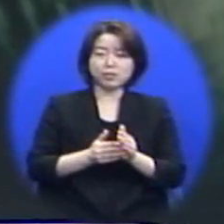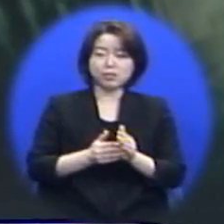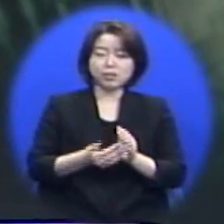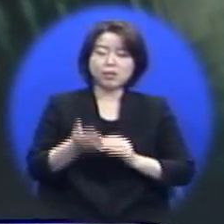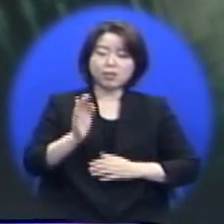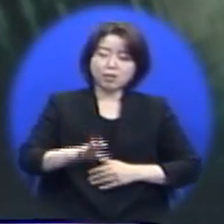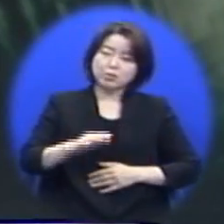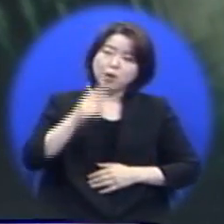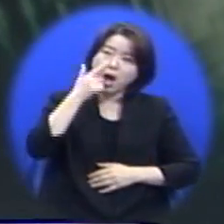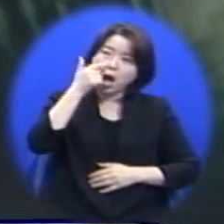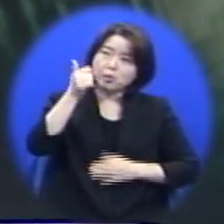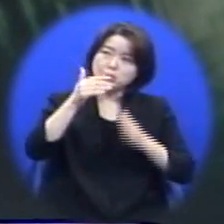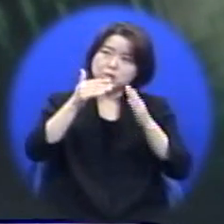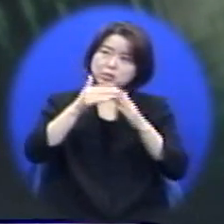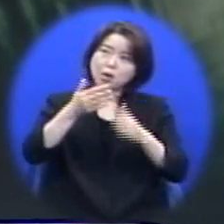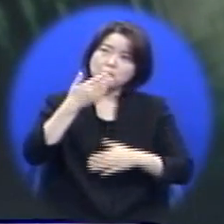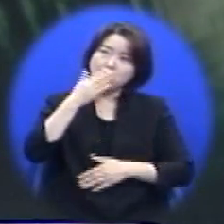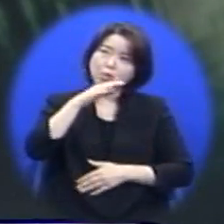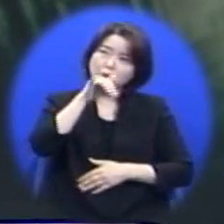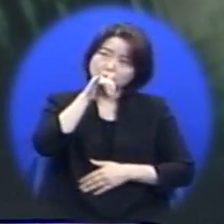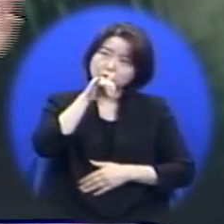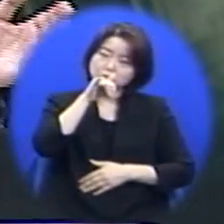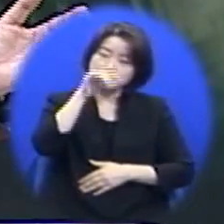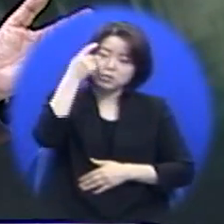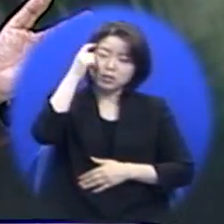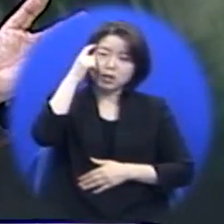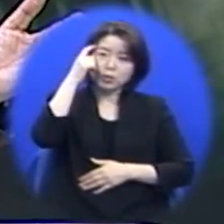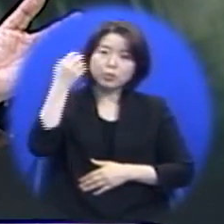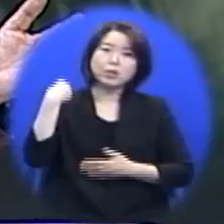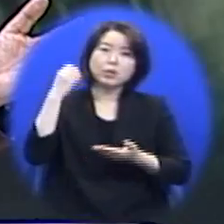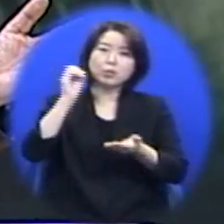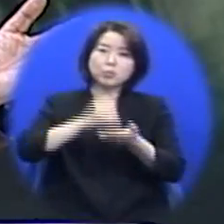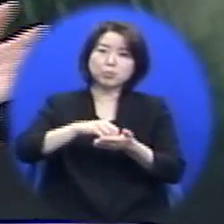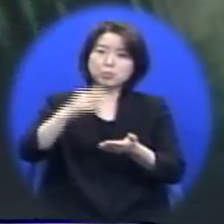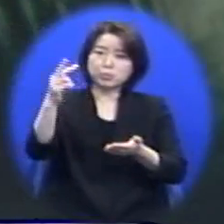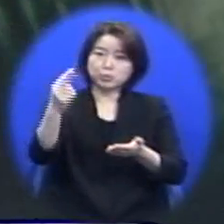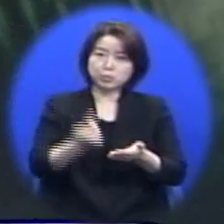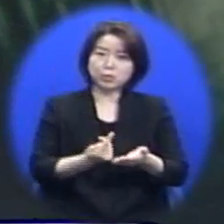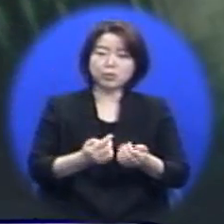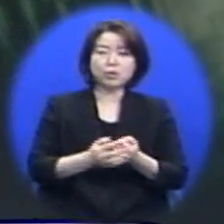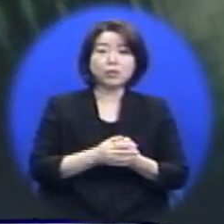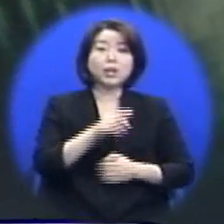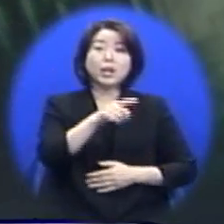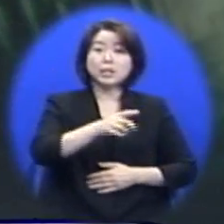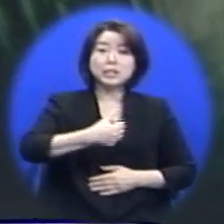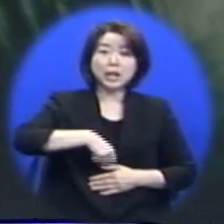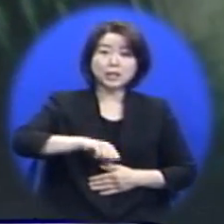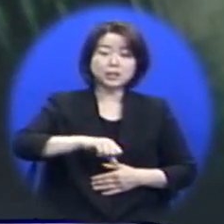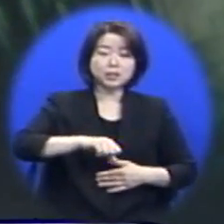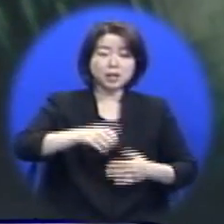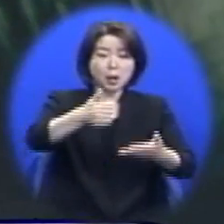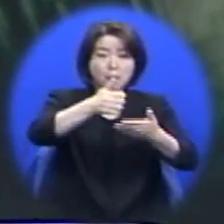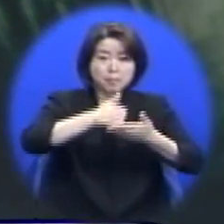있겠지. 그리고는 아버지 집으로 돌아와요. 이 아들 받아줘야